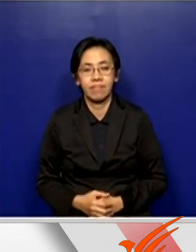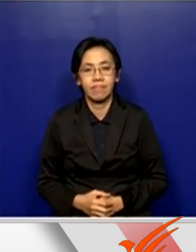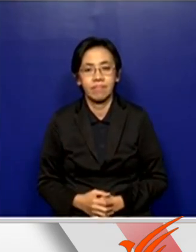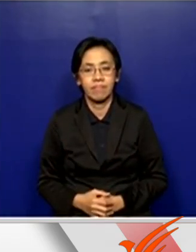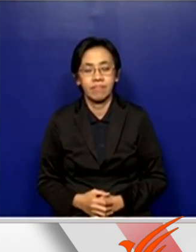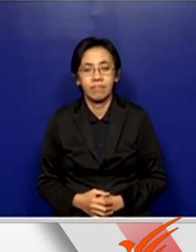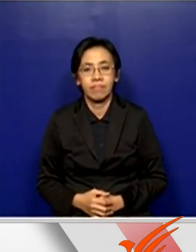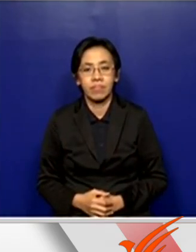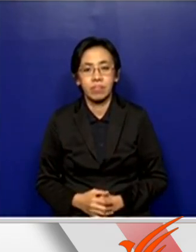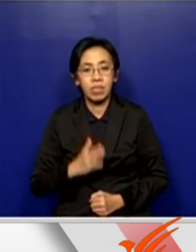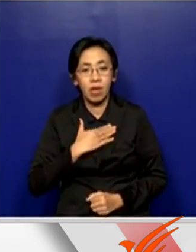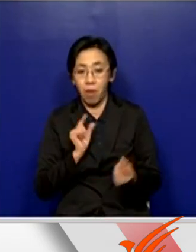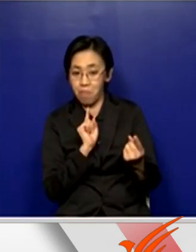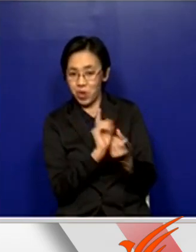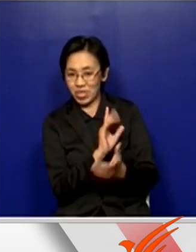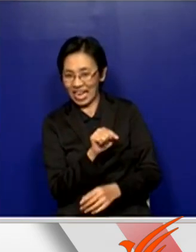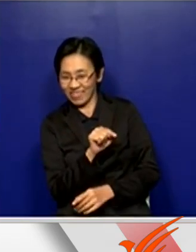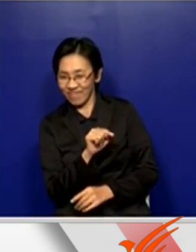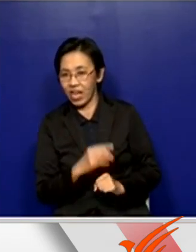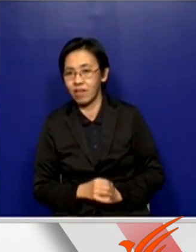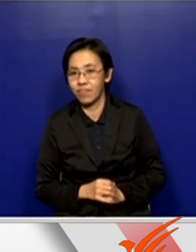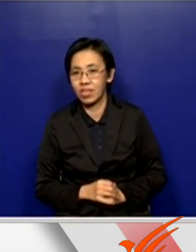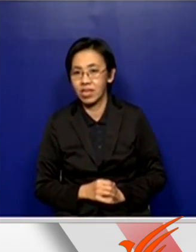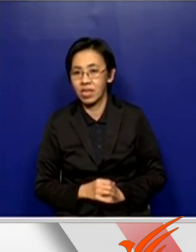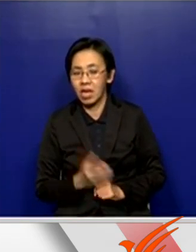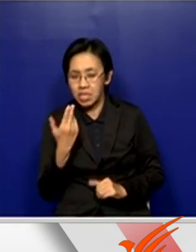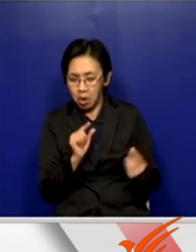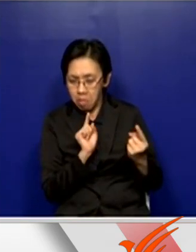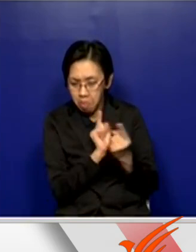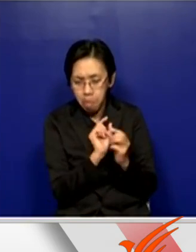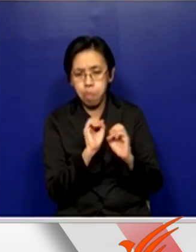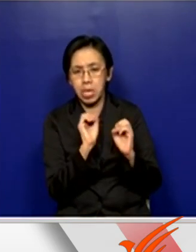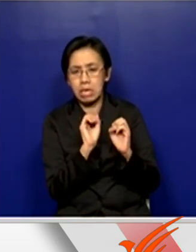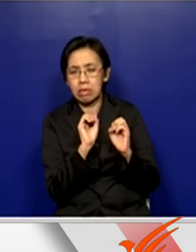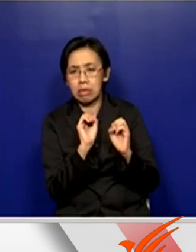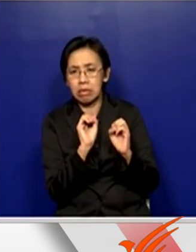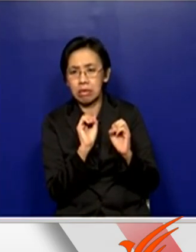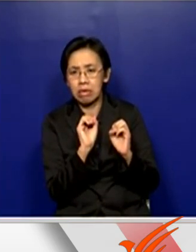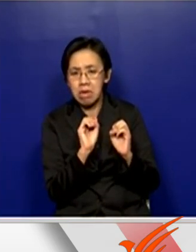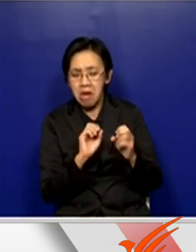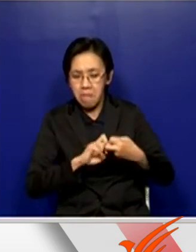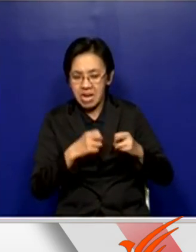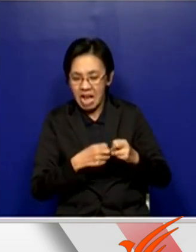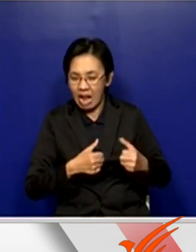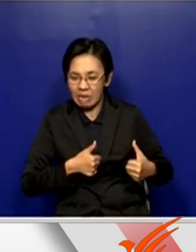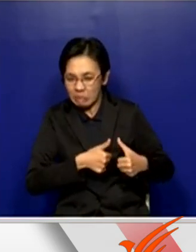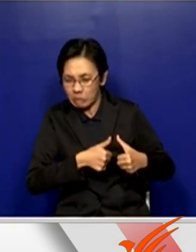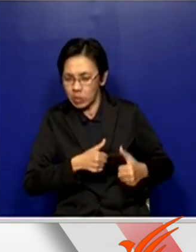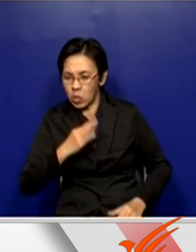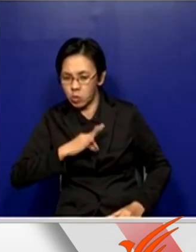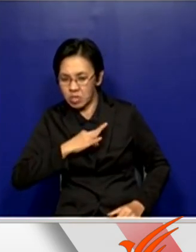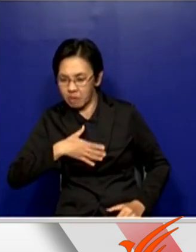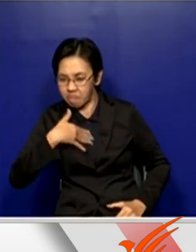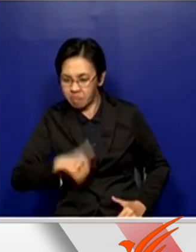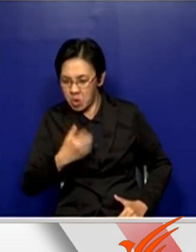ผมตพดก่อนว ผมไมรจก 19ow.ไม่เคยมคามสัมพันธ หรือมีสักดเครองใดๆ ครัเจอกัน